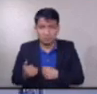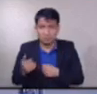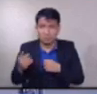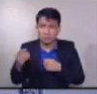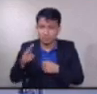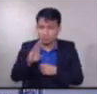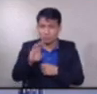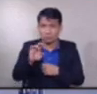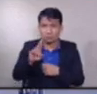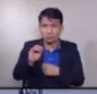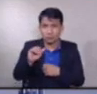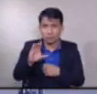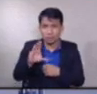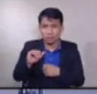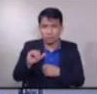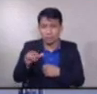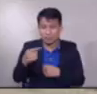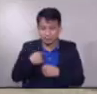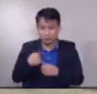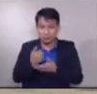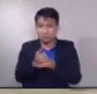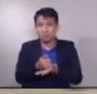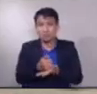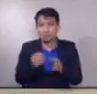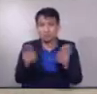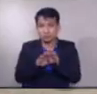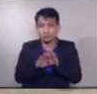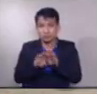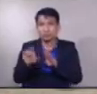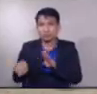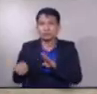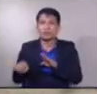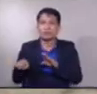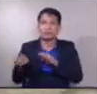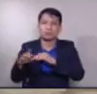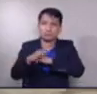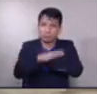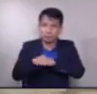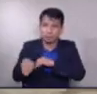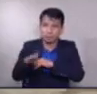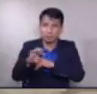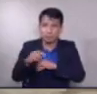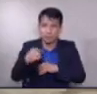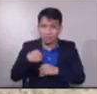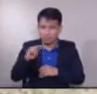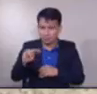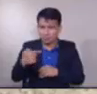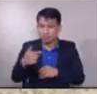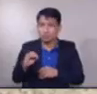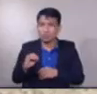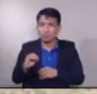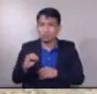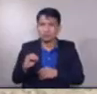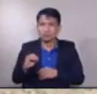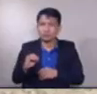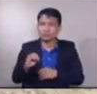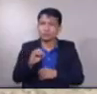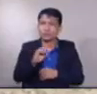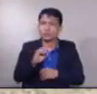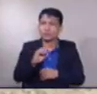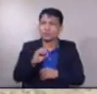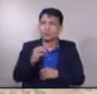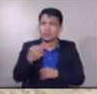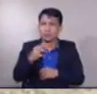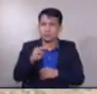Kami po ang tumutulong na closure ng Boracay. Tumulong kayo doon? Tumulong kami, yung aming NGO with the Royal Maharlika Tribes One